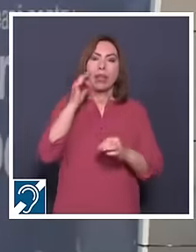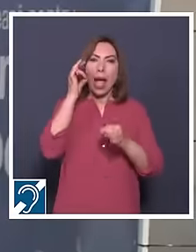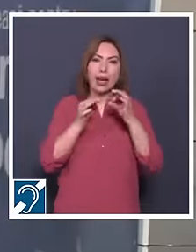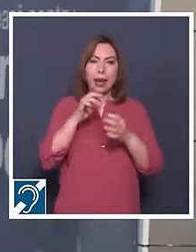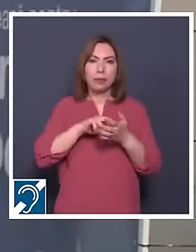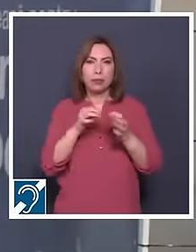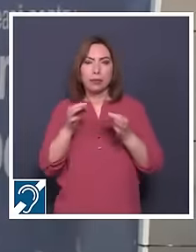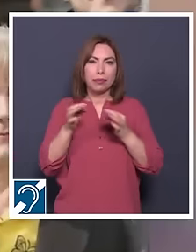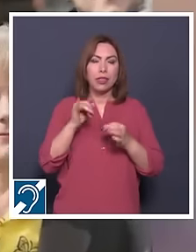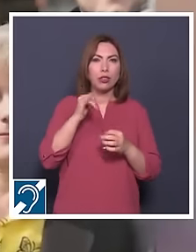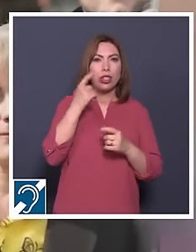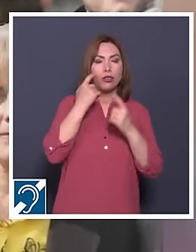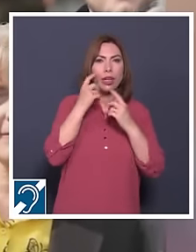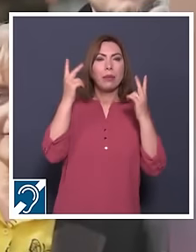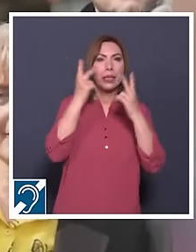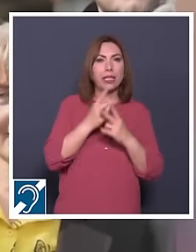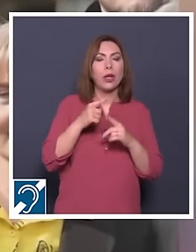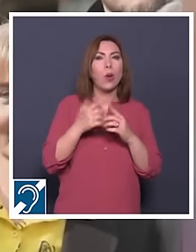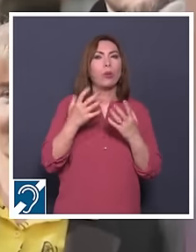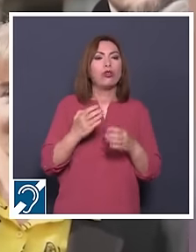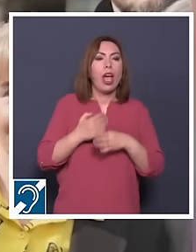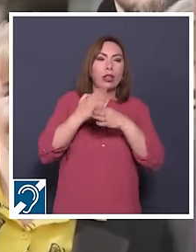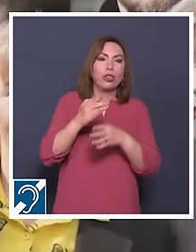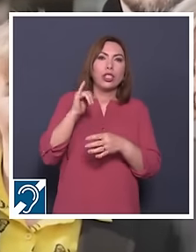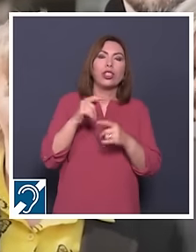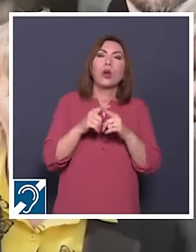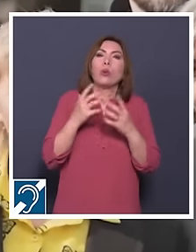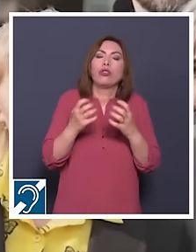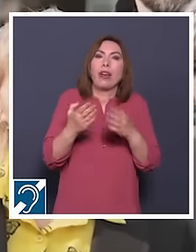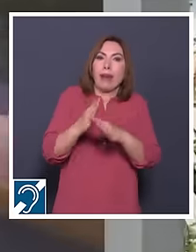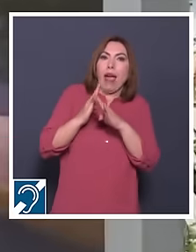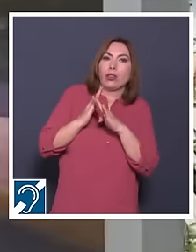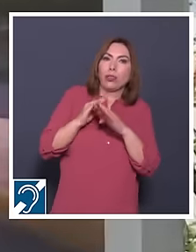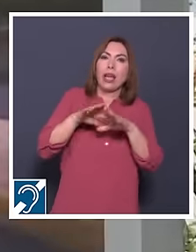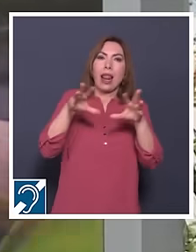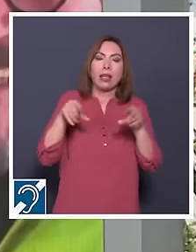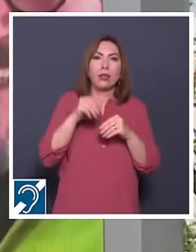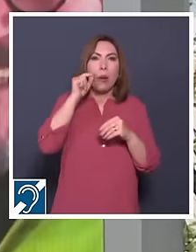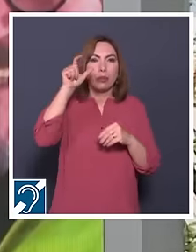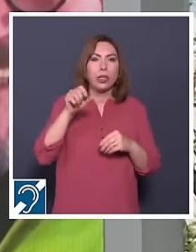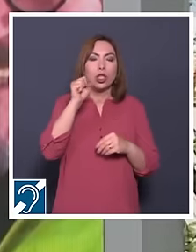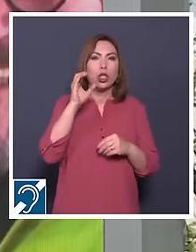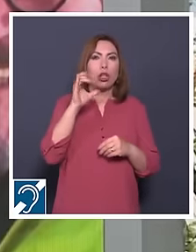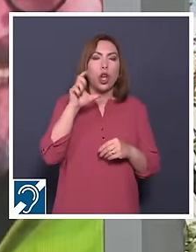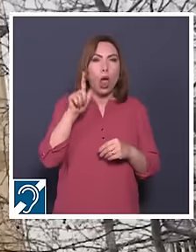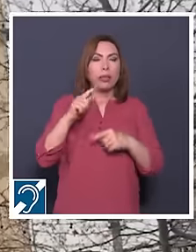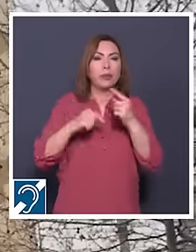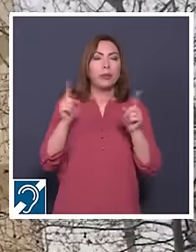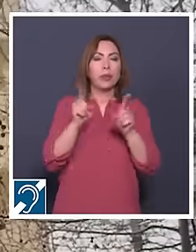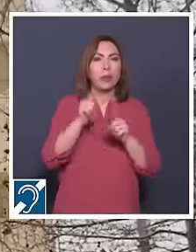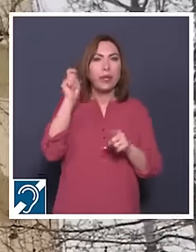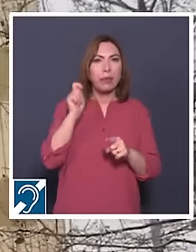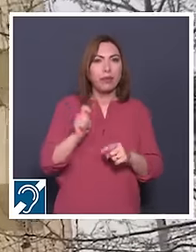Analizăm strategia lor și încercăm să înțelegem cu ce ajută și cu ce ne ajută, alături de sociologul Barbu Mateescu, imediat după o